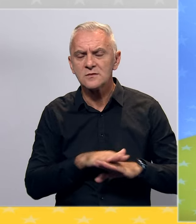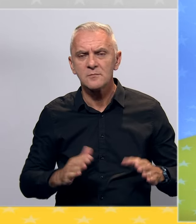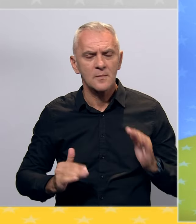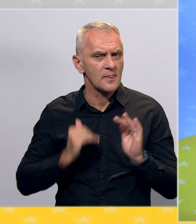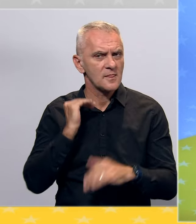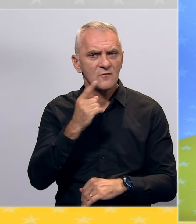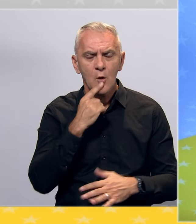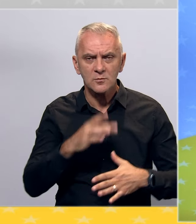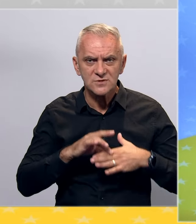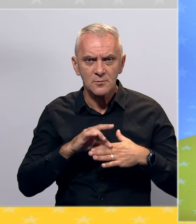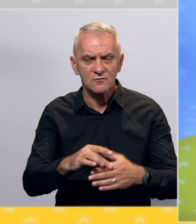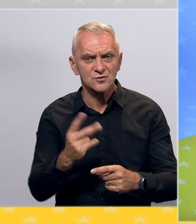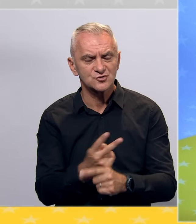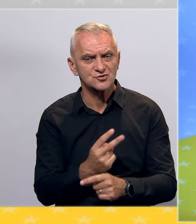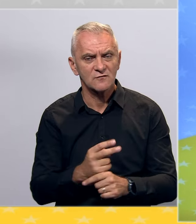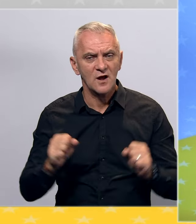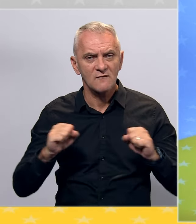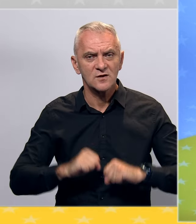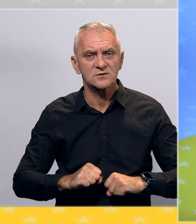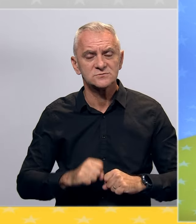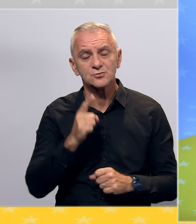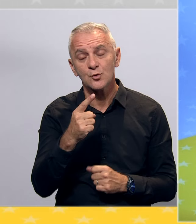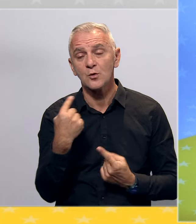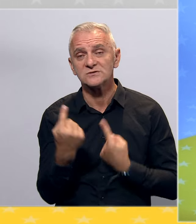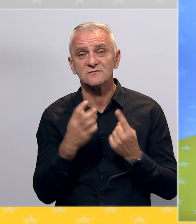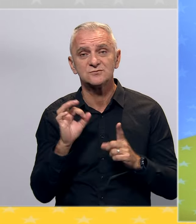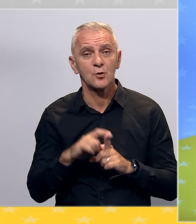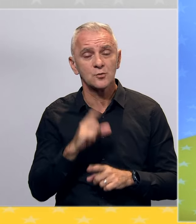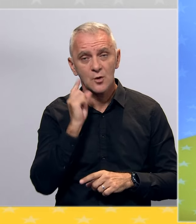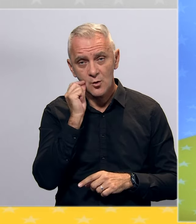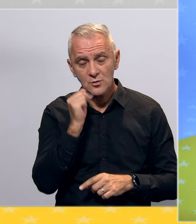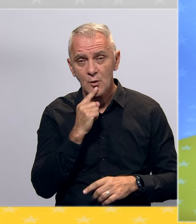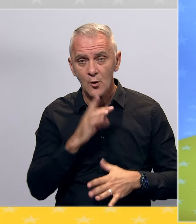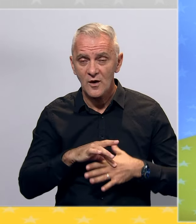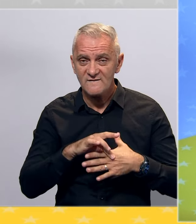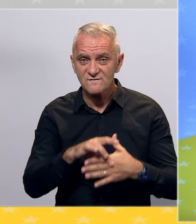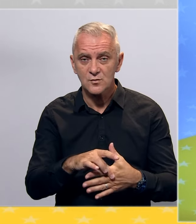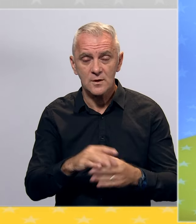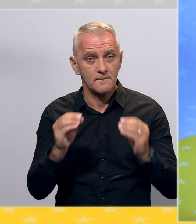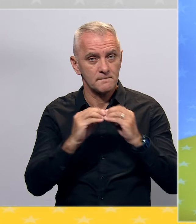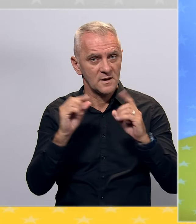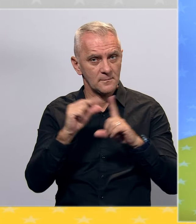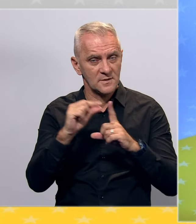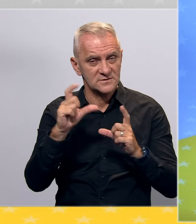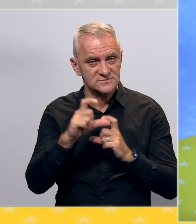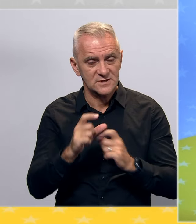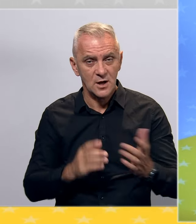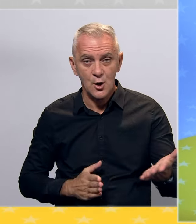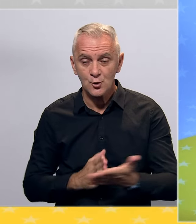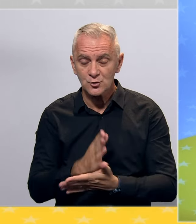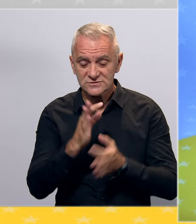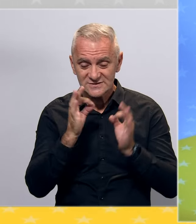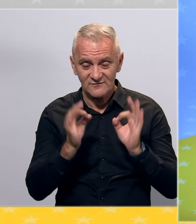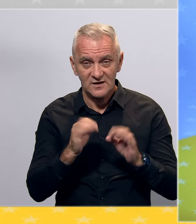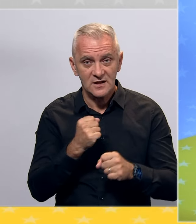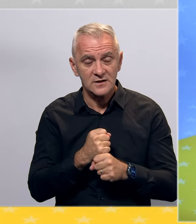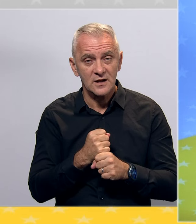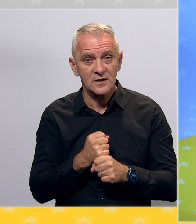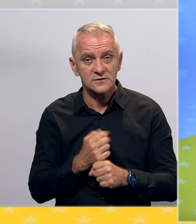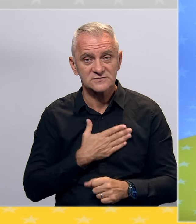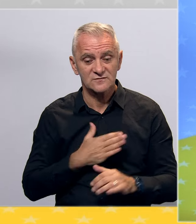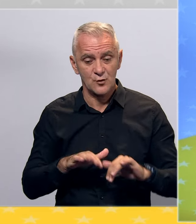provodi državna vlast, u velikoj mjeri zavisi od ljudi koji je vodi. BPS Sefer Halilović je kroz kvalitetan rad svojih vijećnika